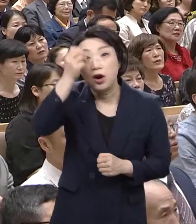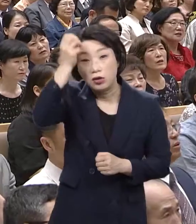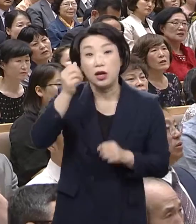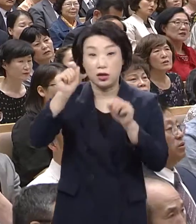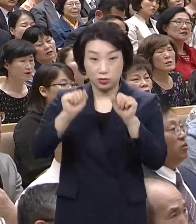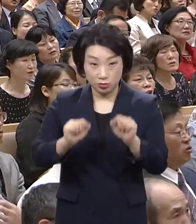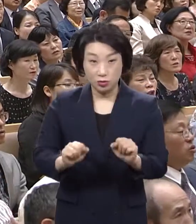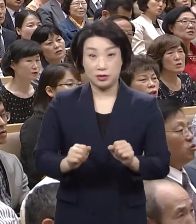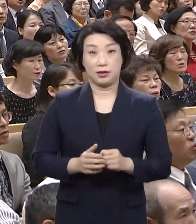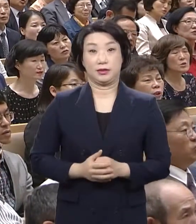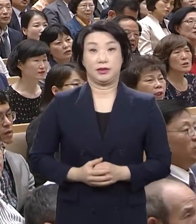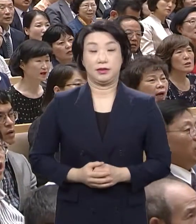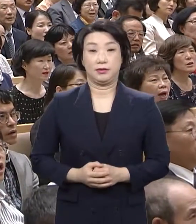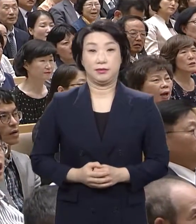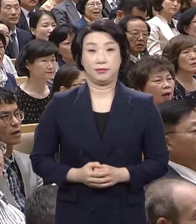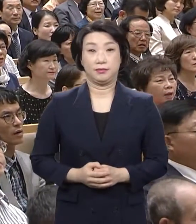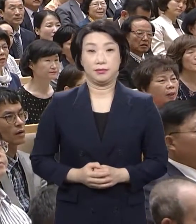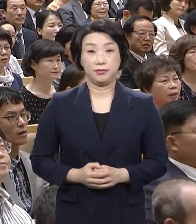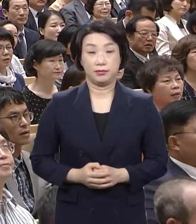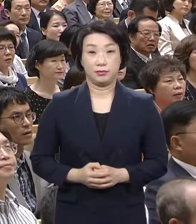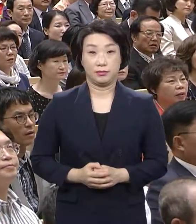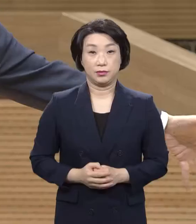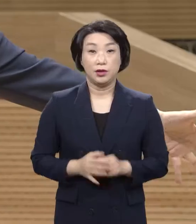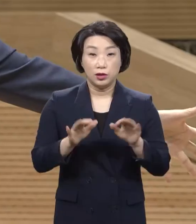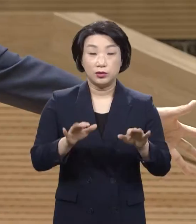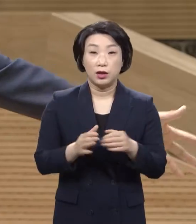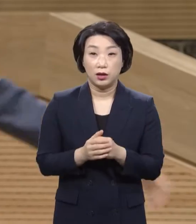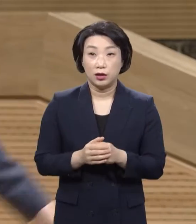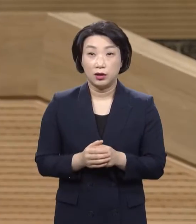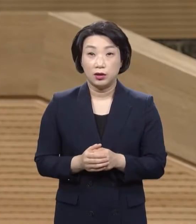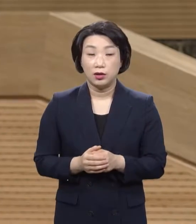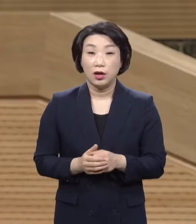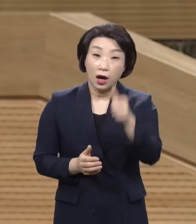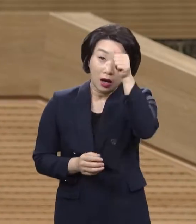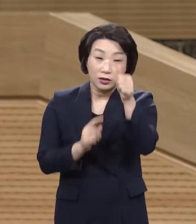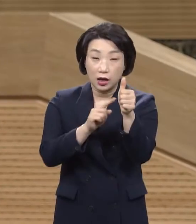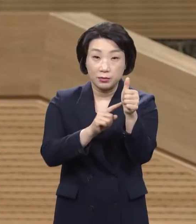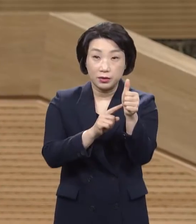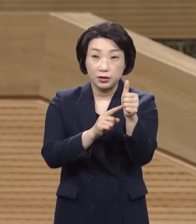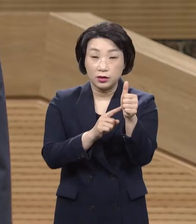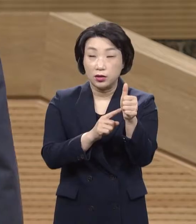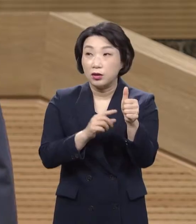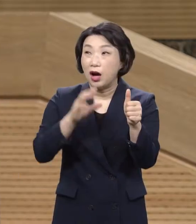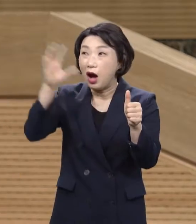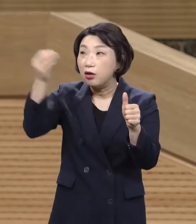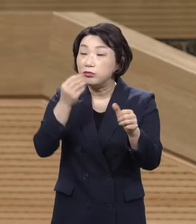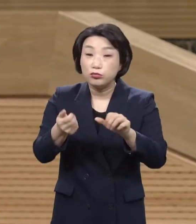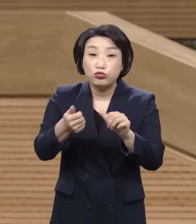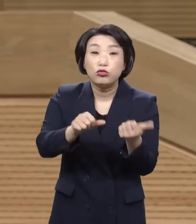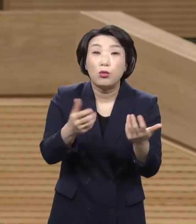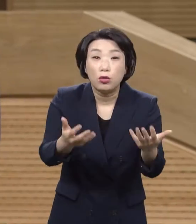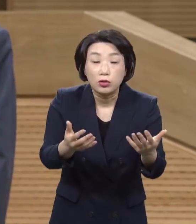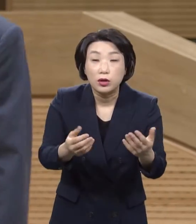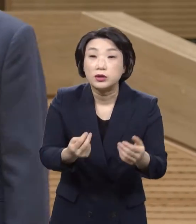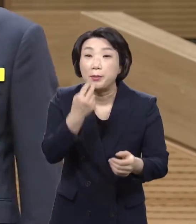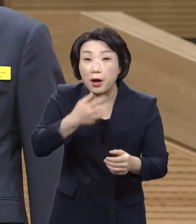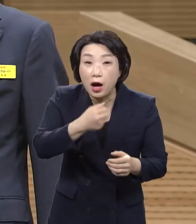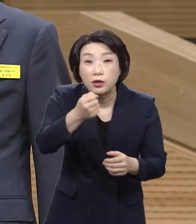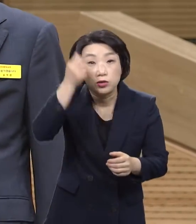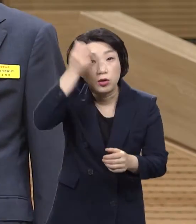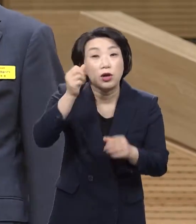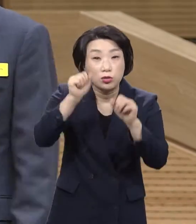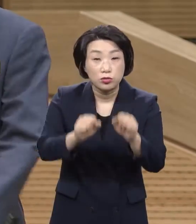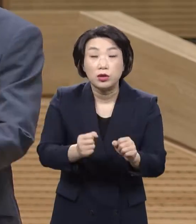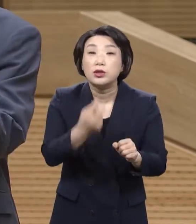영적 존재다. 근데 먹고 죽으면 생명을 가진 영적 존재가